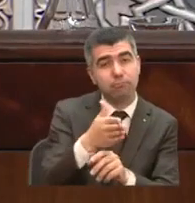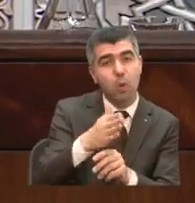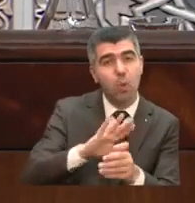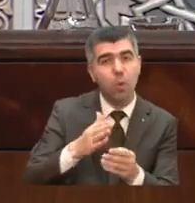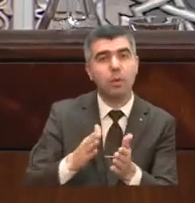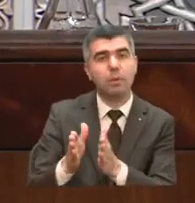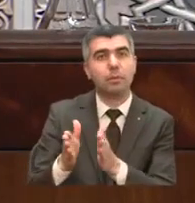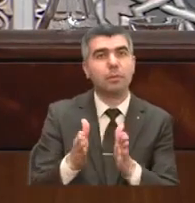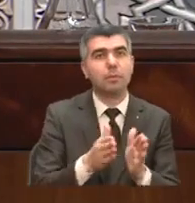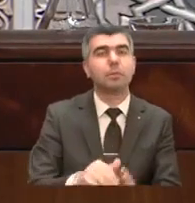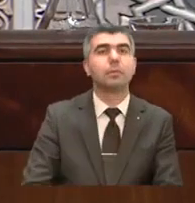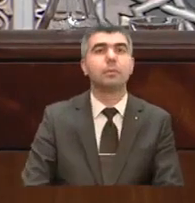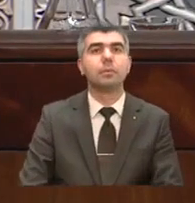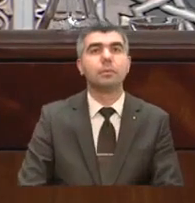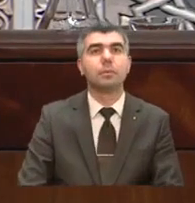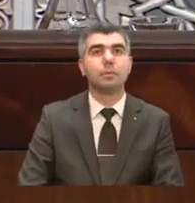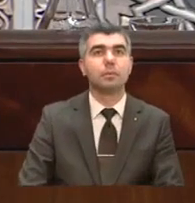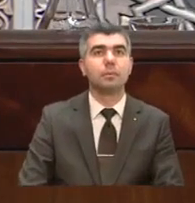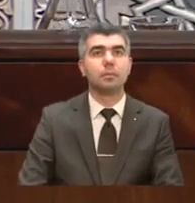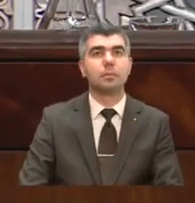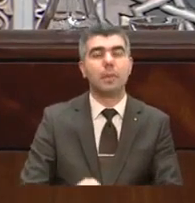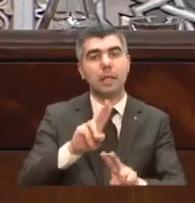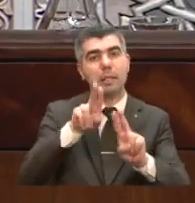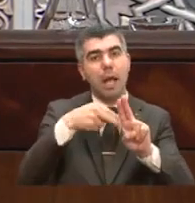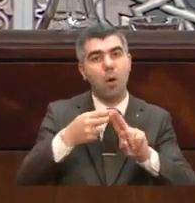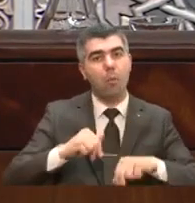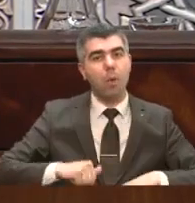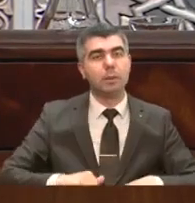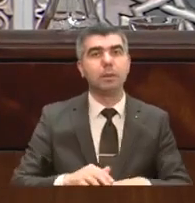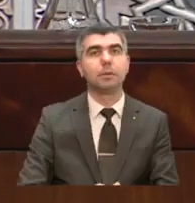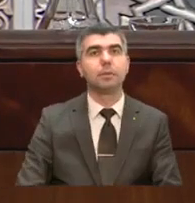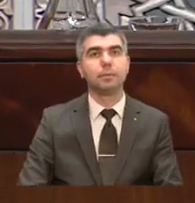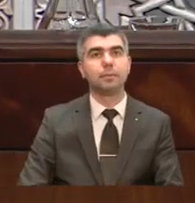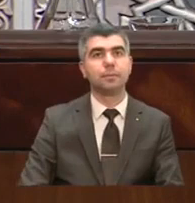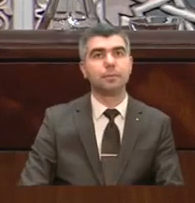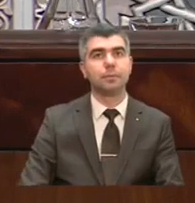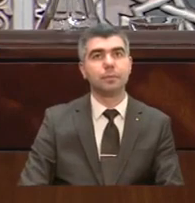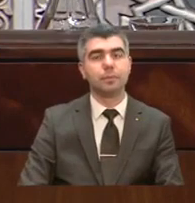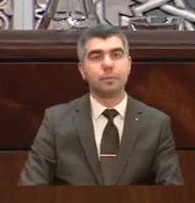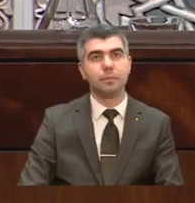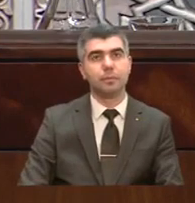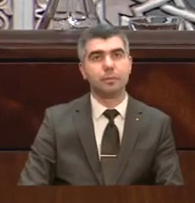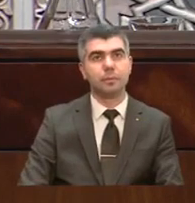النائب. هل هناك من جواب السيد الوزير؟